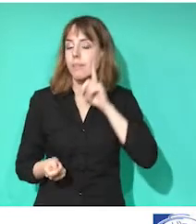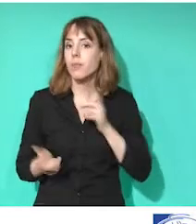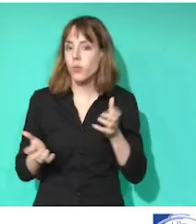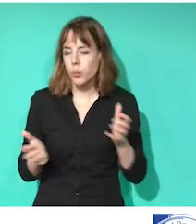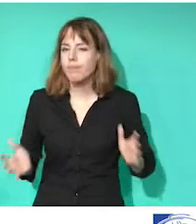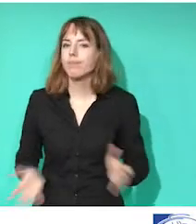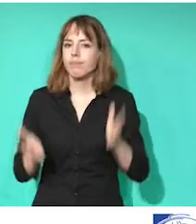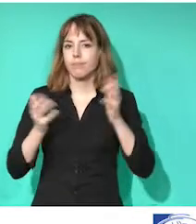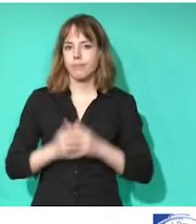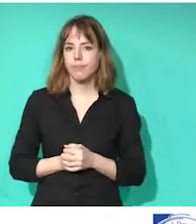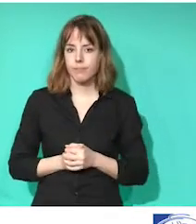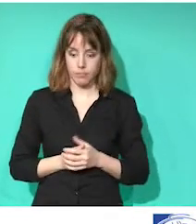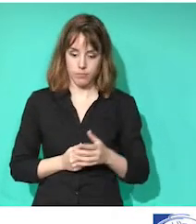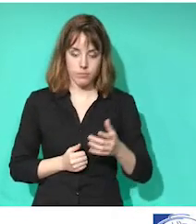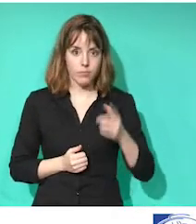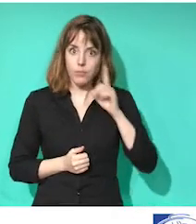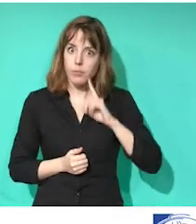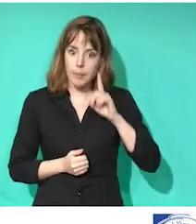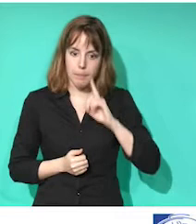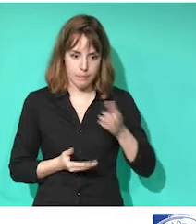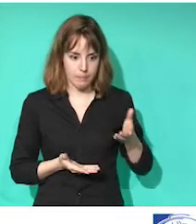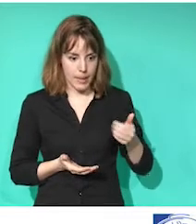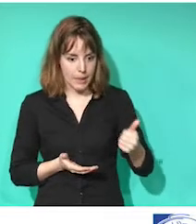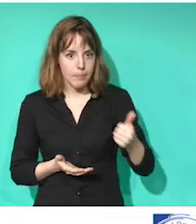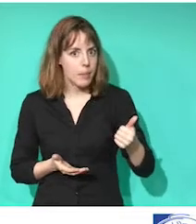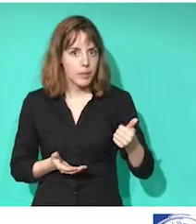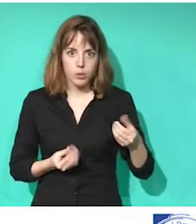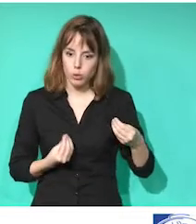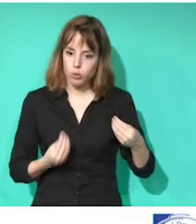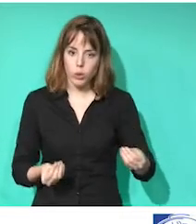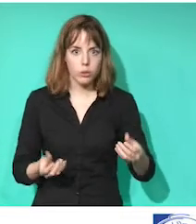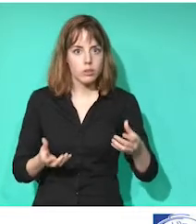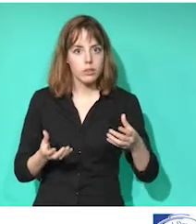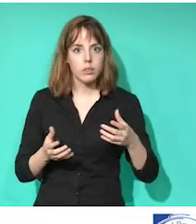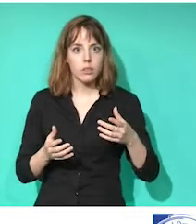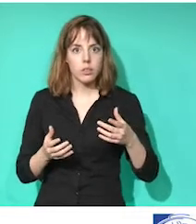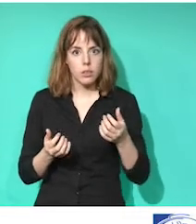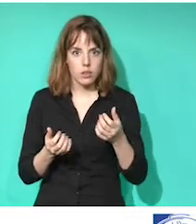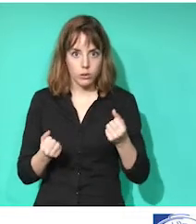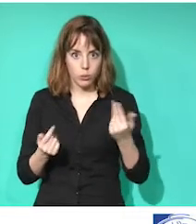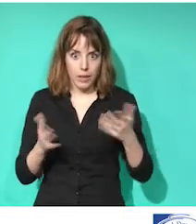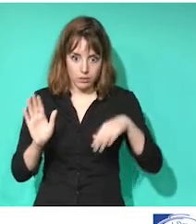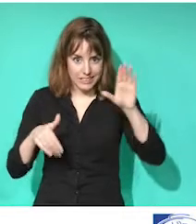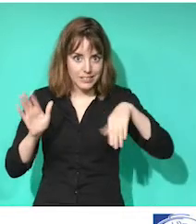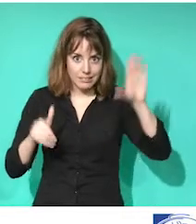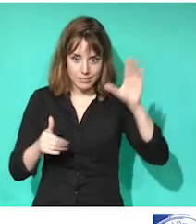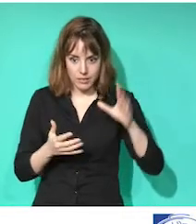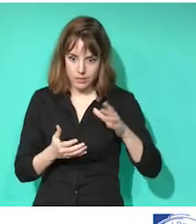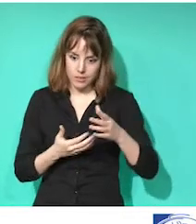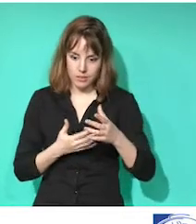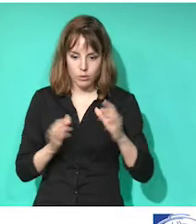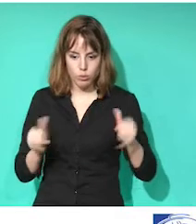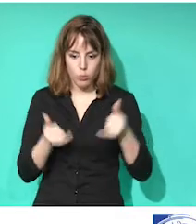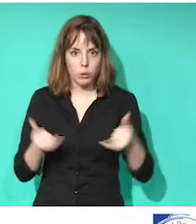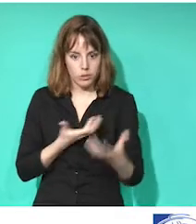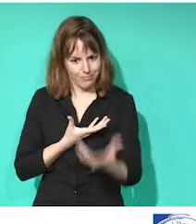parce qu'on partait du principe qu'elles pouvaient créer un environnement qui serait plus propice au développement du nombre de joueuses, d'arbitres, d'entraîneurs. Donc on a